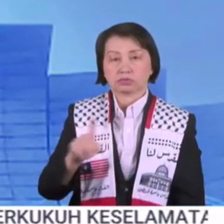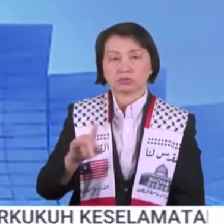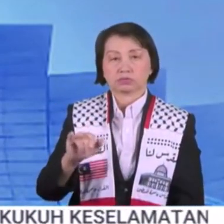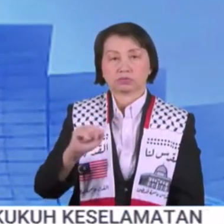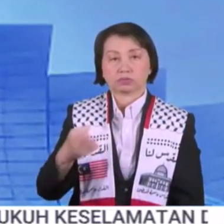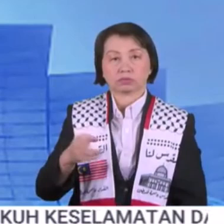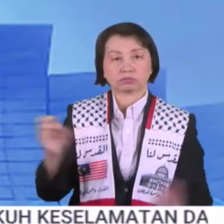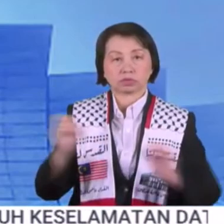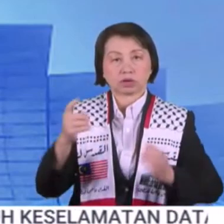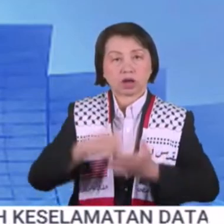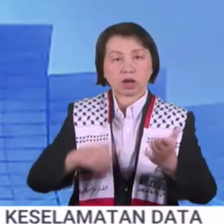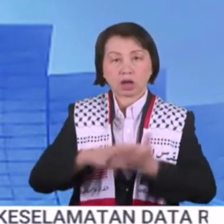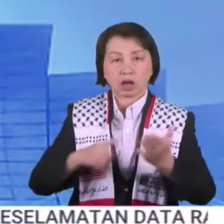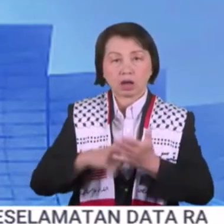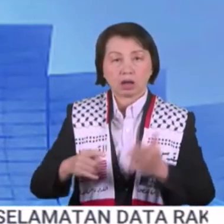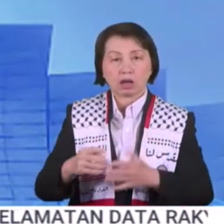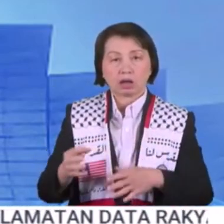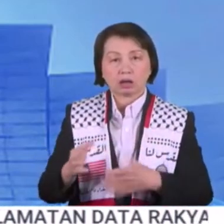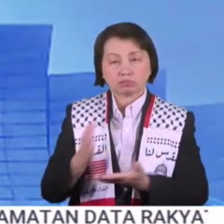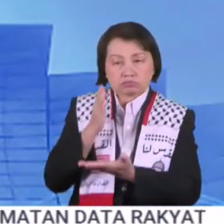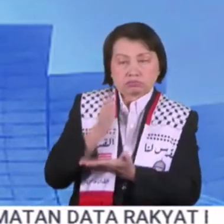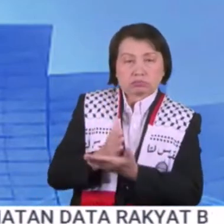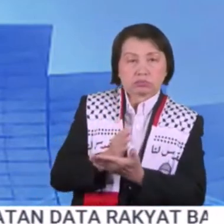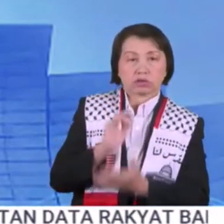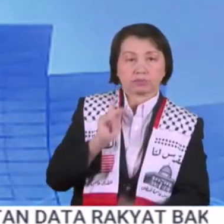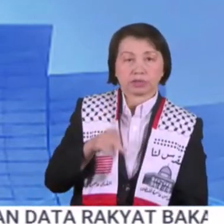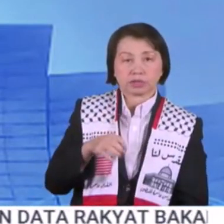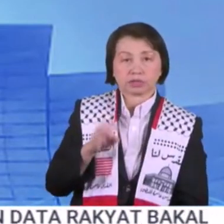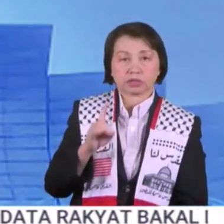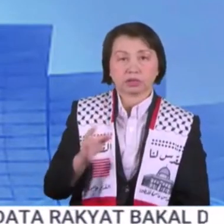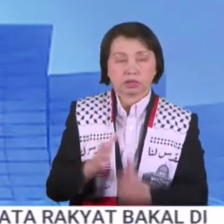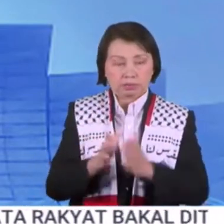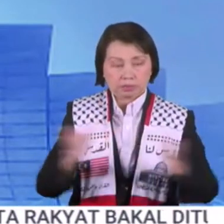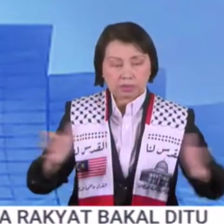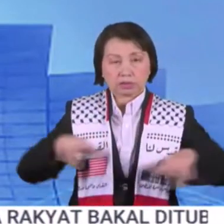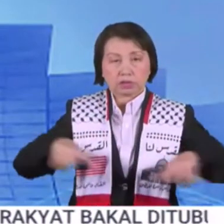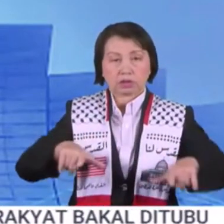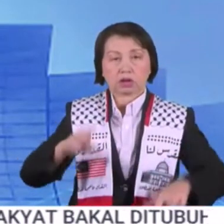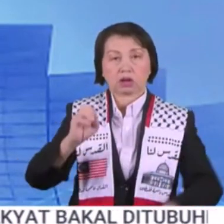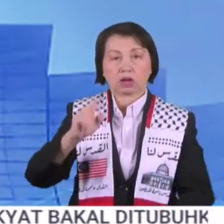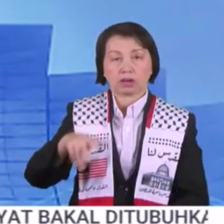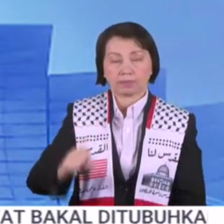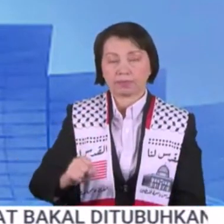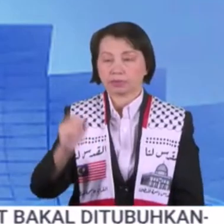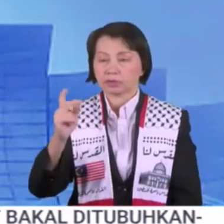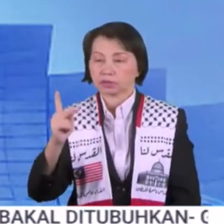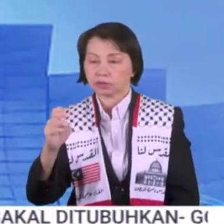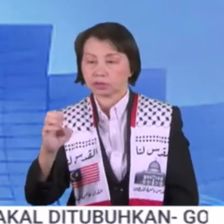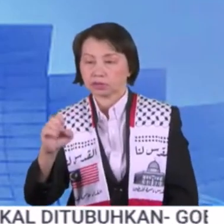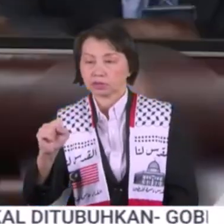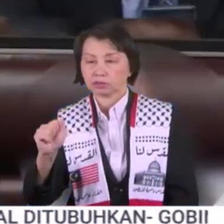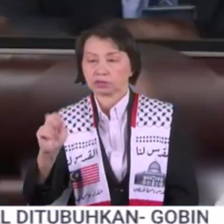ini tidak ada sebarang elemen pencatutan dikesan KPDN sepanjang pelaksanaan ops kesan.